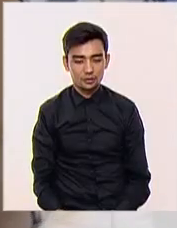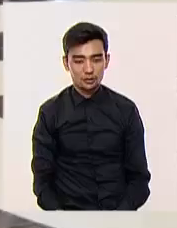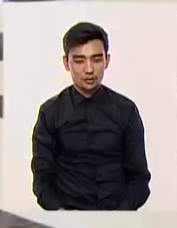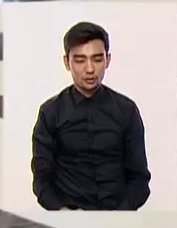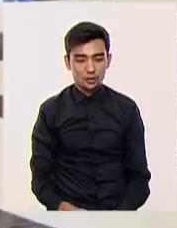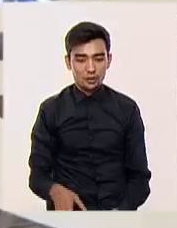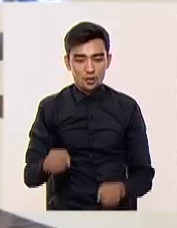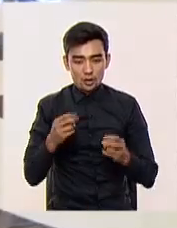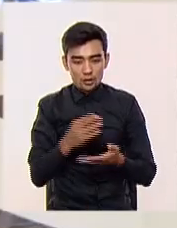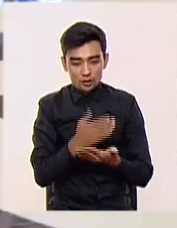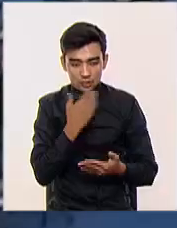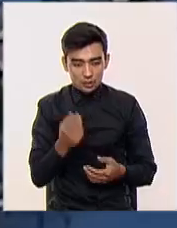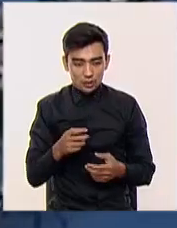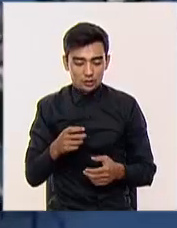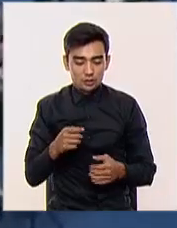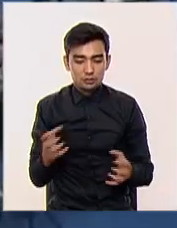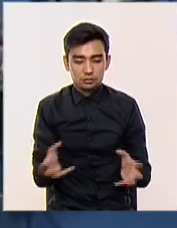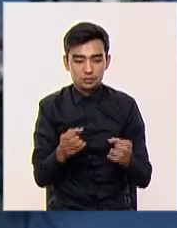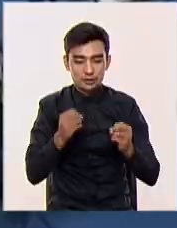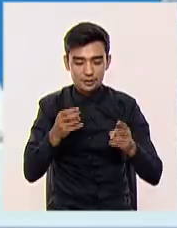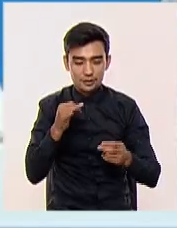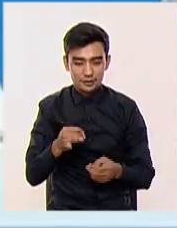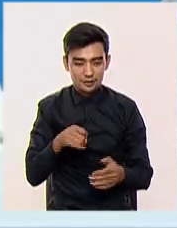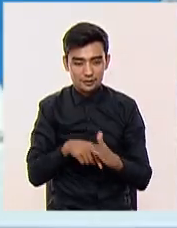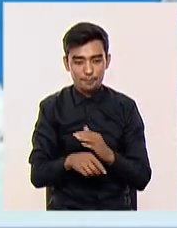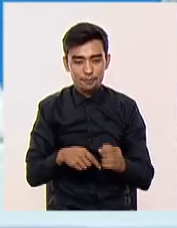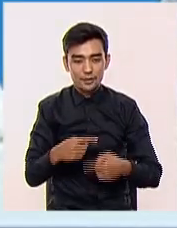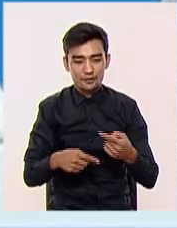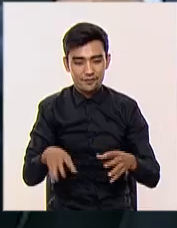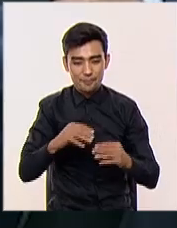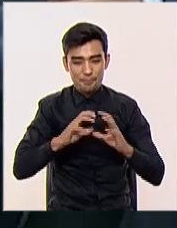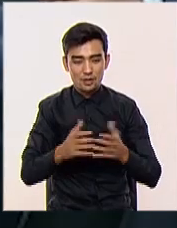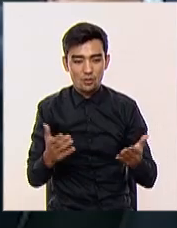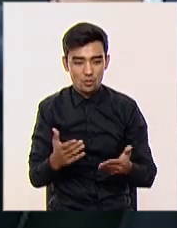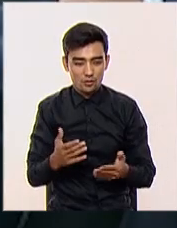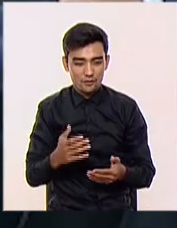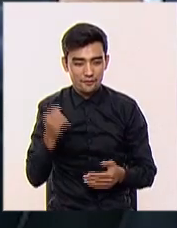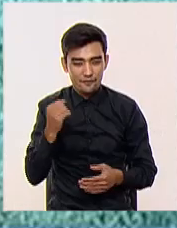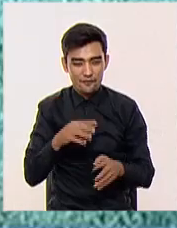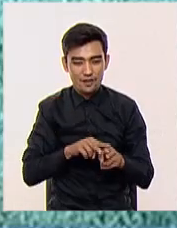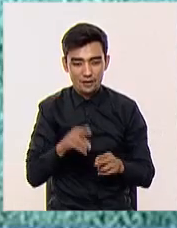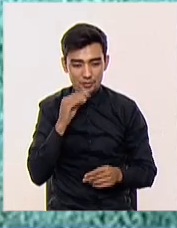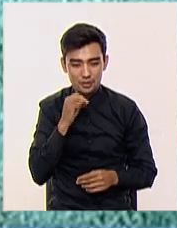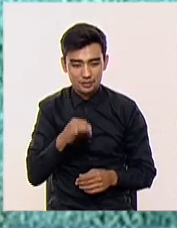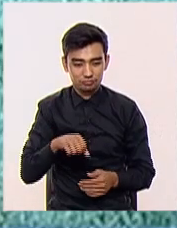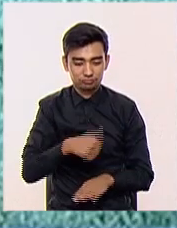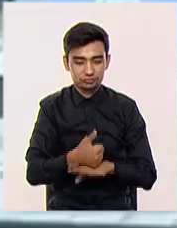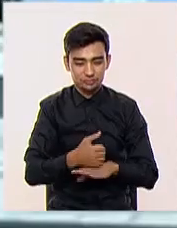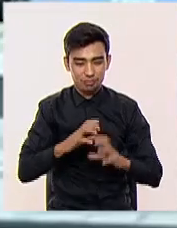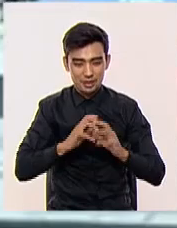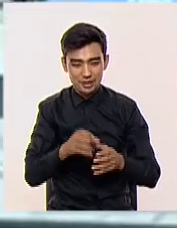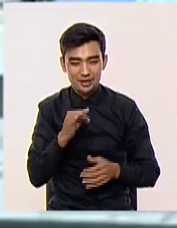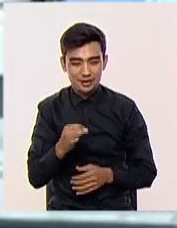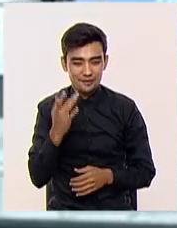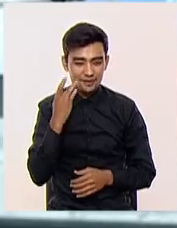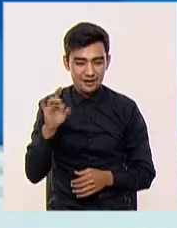Международная безопасность. Как ее сохранить? Какие угрозы сегодня стоят перед всем миром? Какие важные тезисы прозвучали от лидеров мировых и